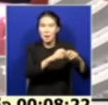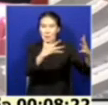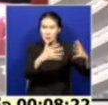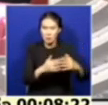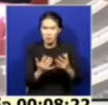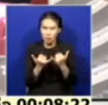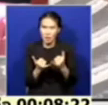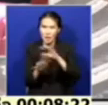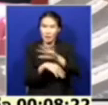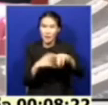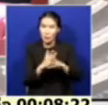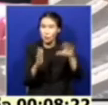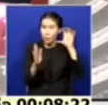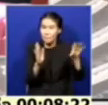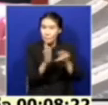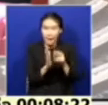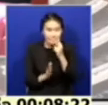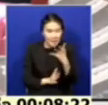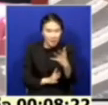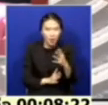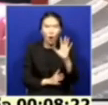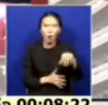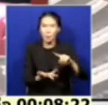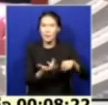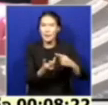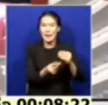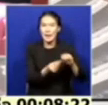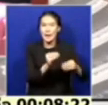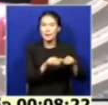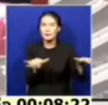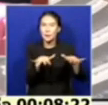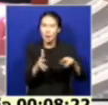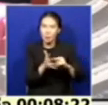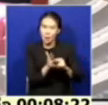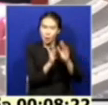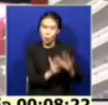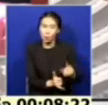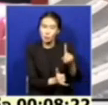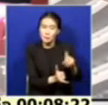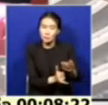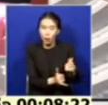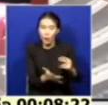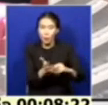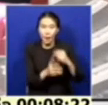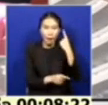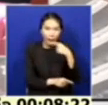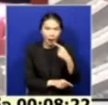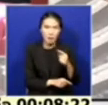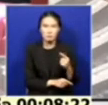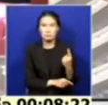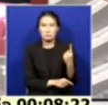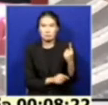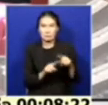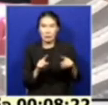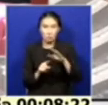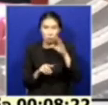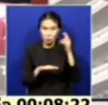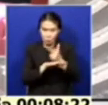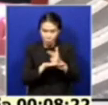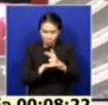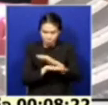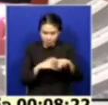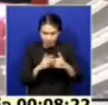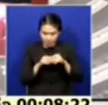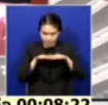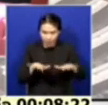อร์จฟลอยด์มาถ้าไม่มีคลิปอันดังกล่าวที่ว่าเนี่ยปัญหามันไม่ได้เกิดขึ้นอย่างที่เป็นอยู่ในสหรัฐณวัน